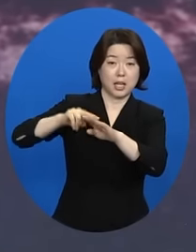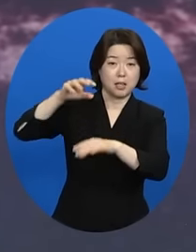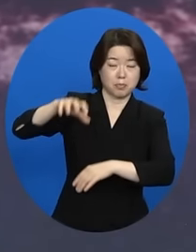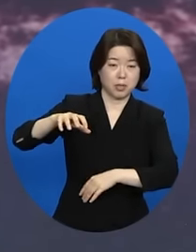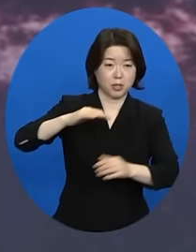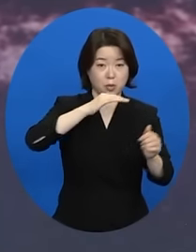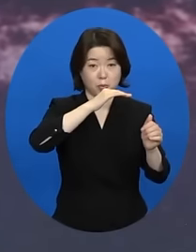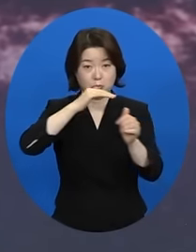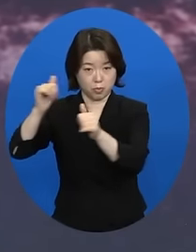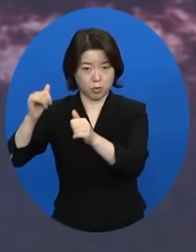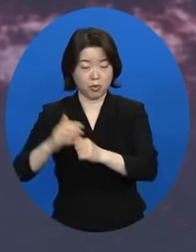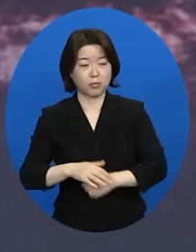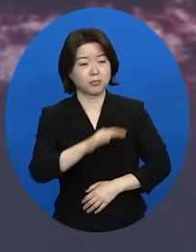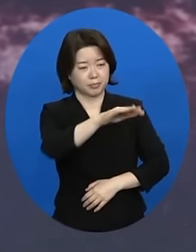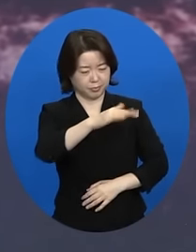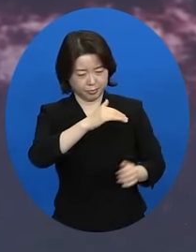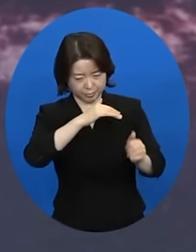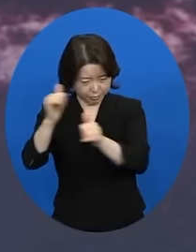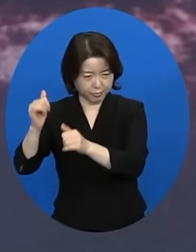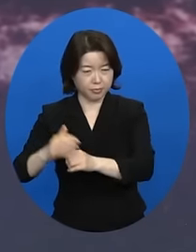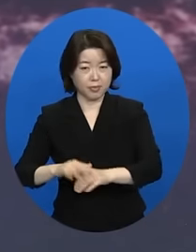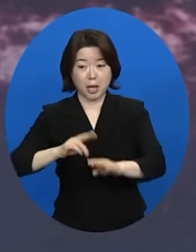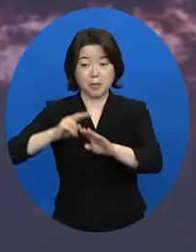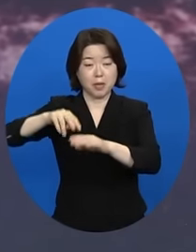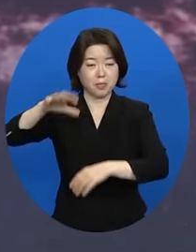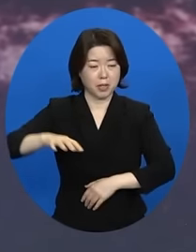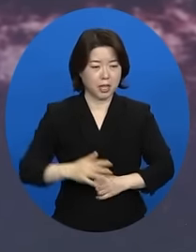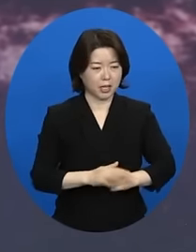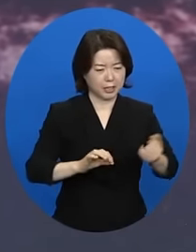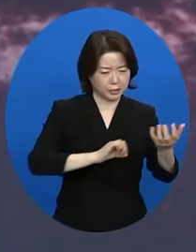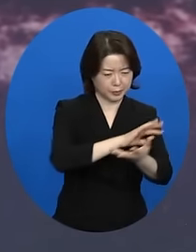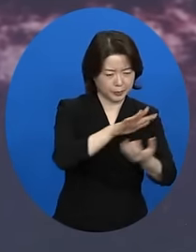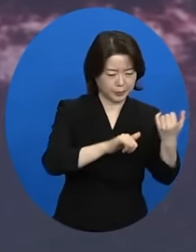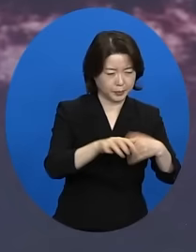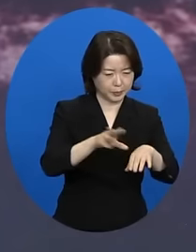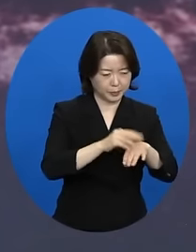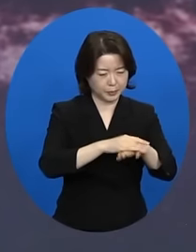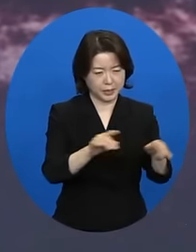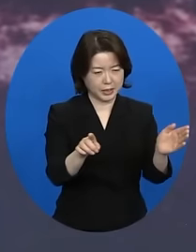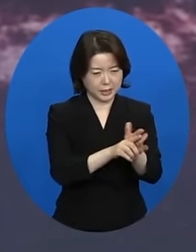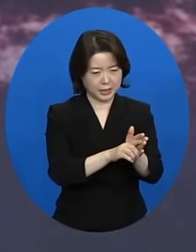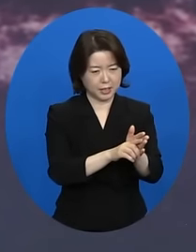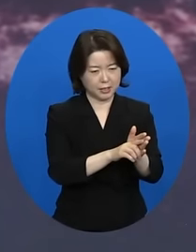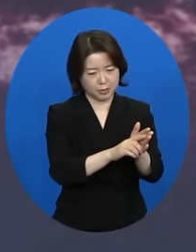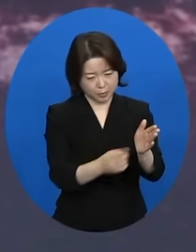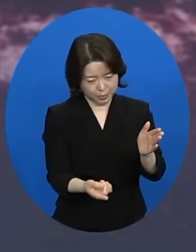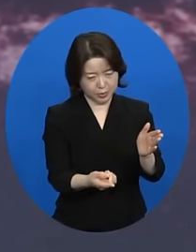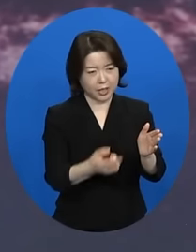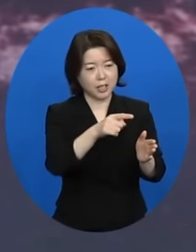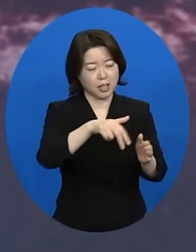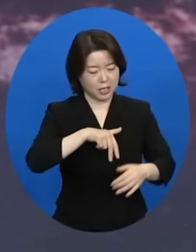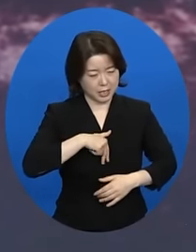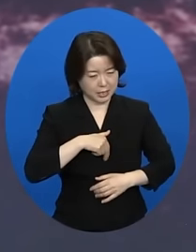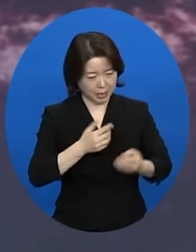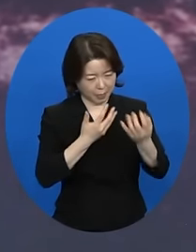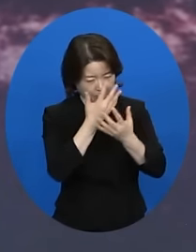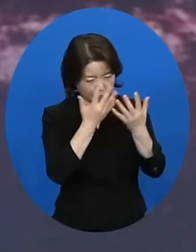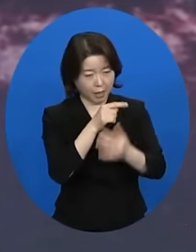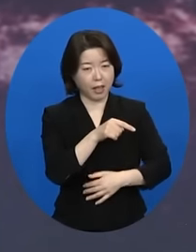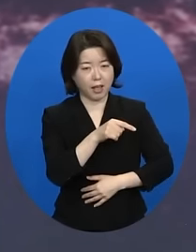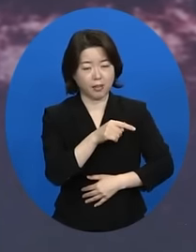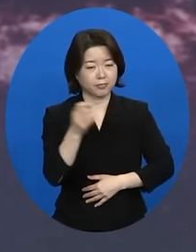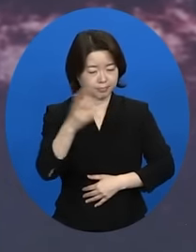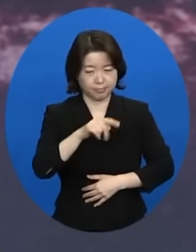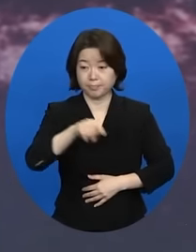오라고 하세요. 베델로 와라. 너의 그 혼합주의에 물들어버린 신앙, 너의 잃어버린 정체성을 다시 한번 베델에